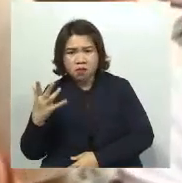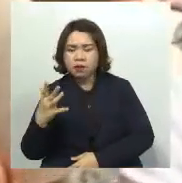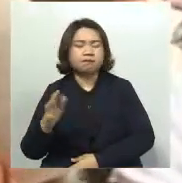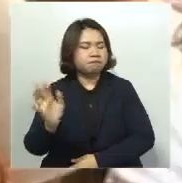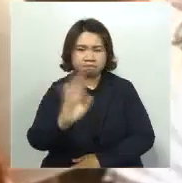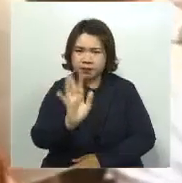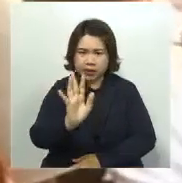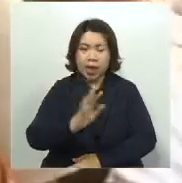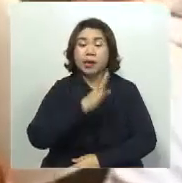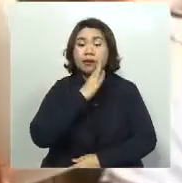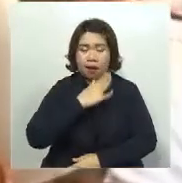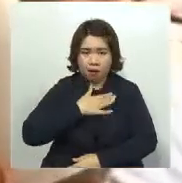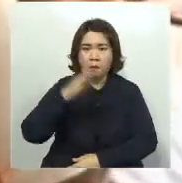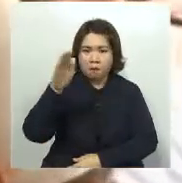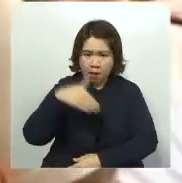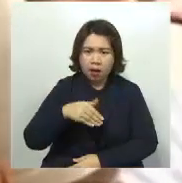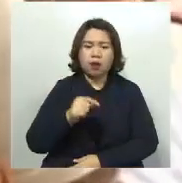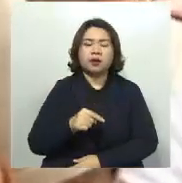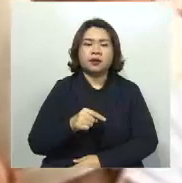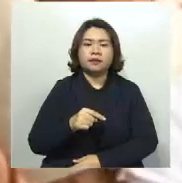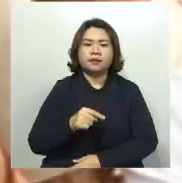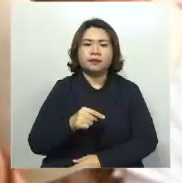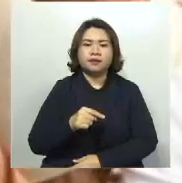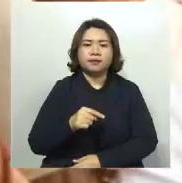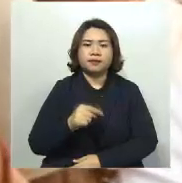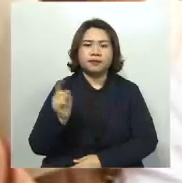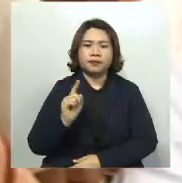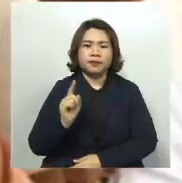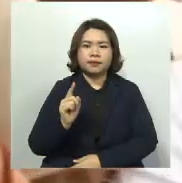อกแต่ว่าผมว่าการที่เราได้มาใช้สิทธิ์ตรงนี้มันเป็นเหมือนกับการที่เรา